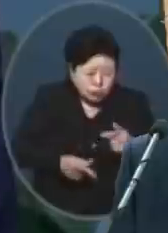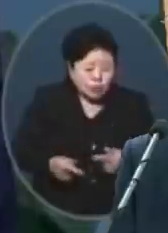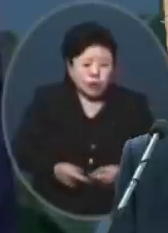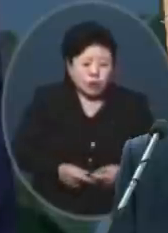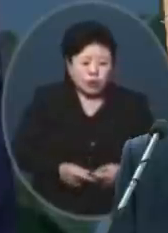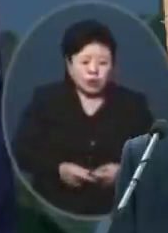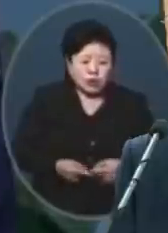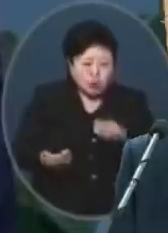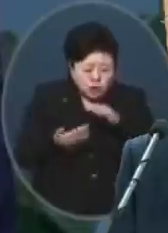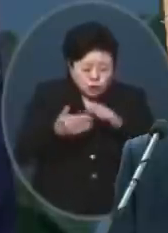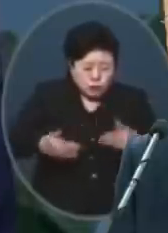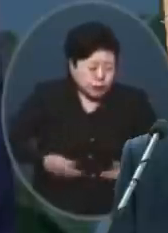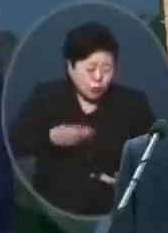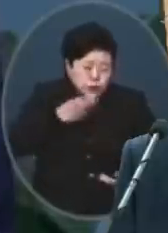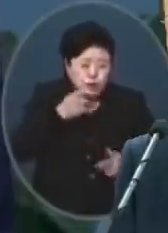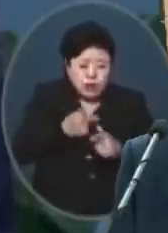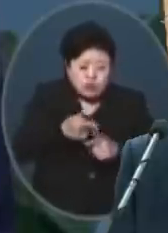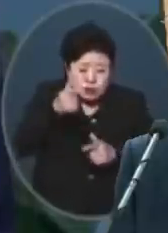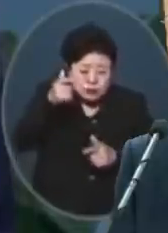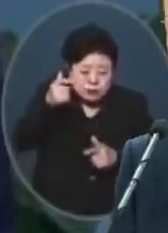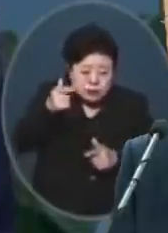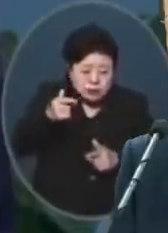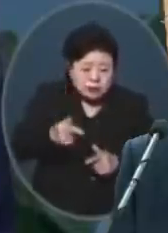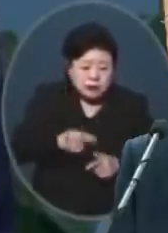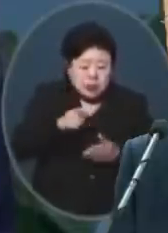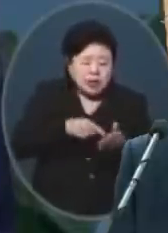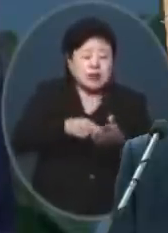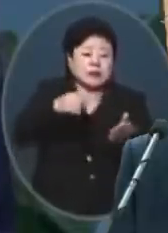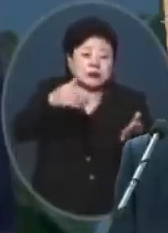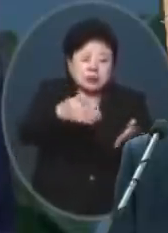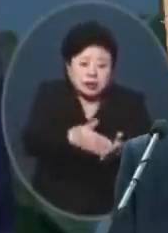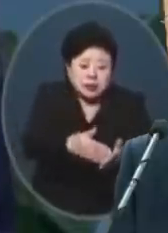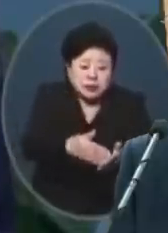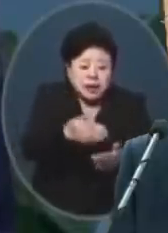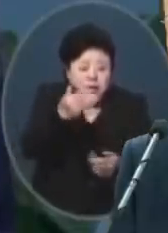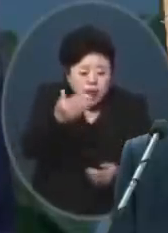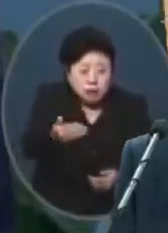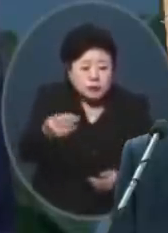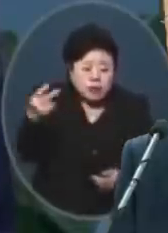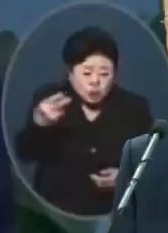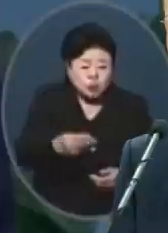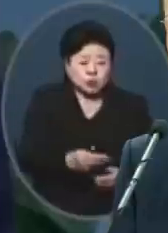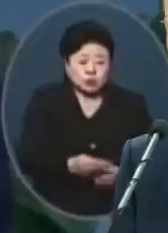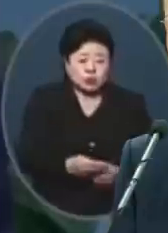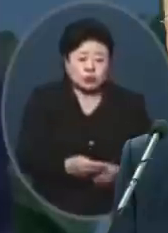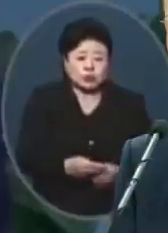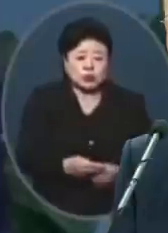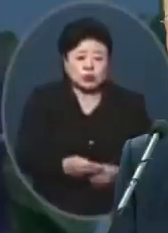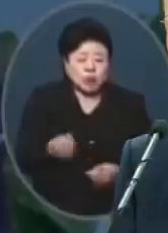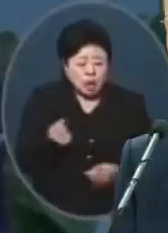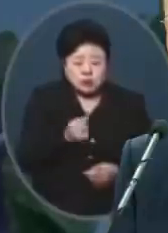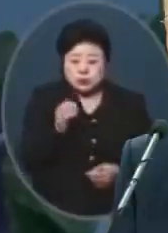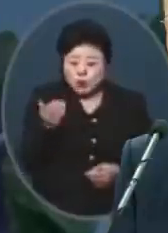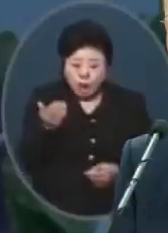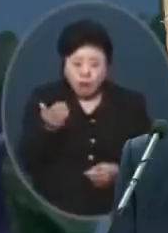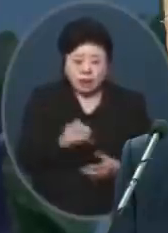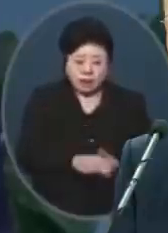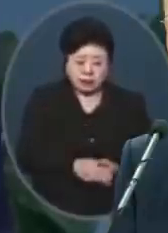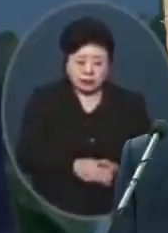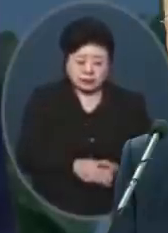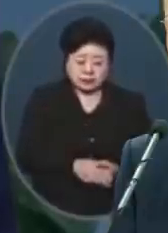필요 없습니다 예수님이 대가를 지불해도 여러분은 소유만 하면 되는 것입니다